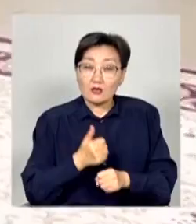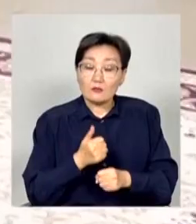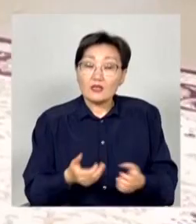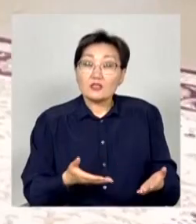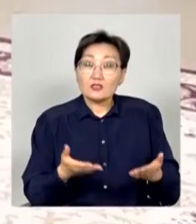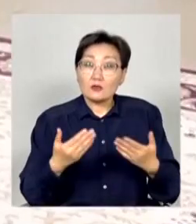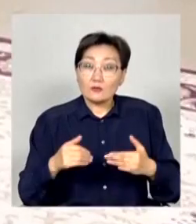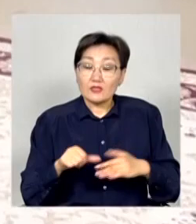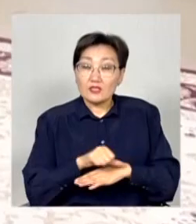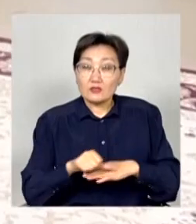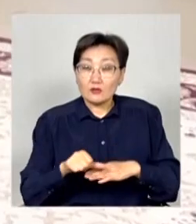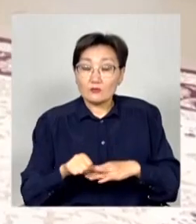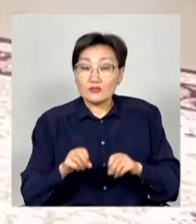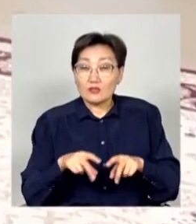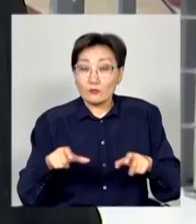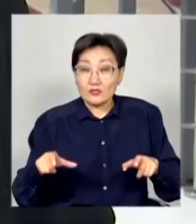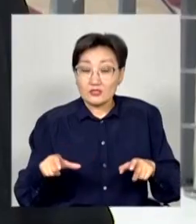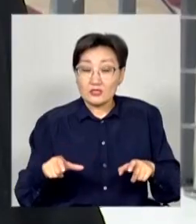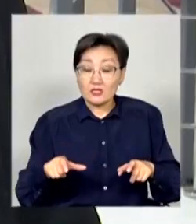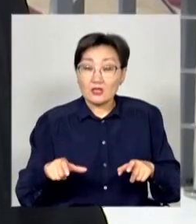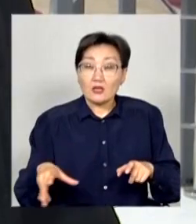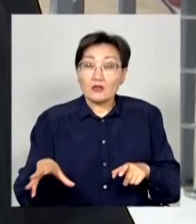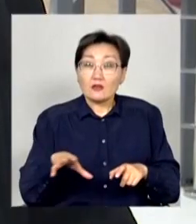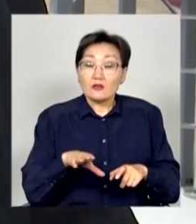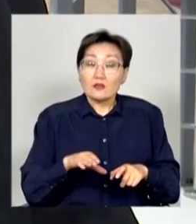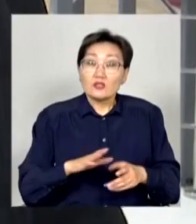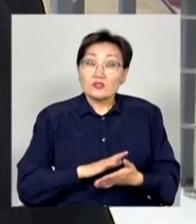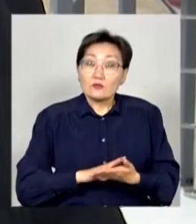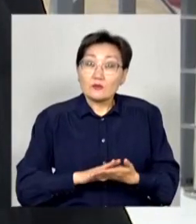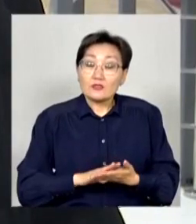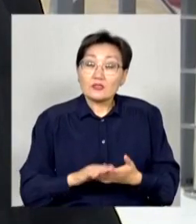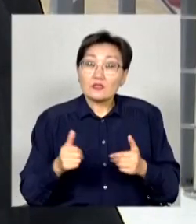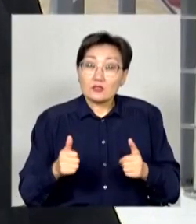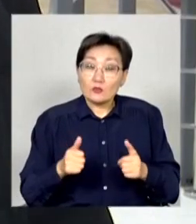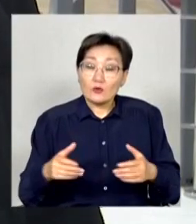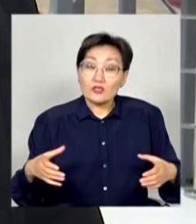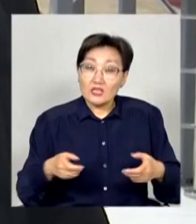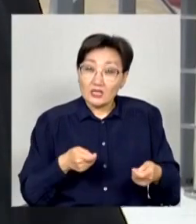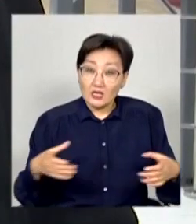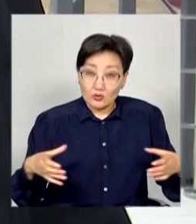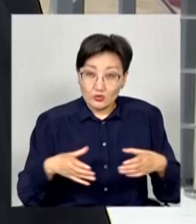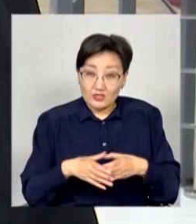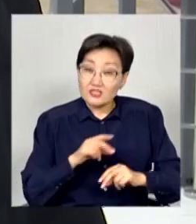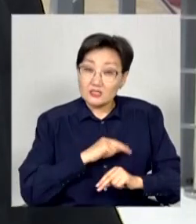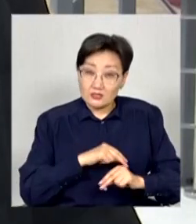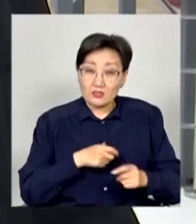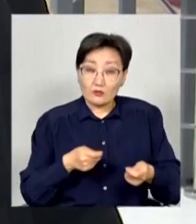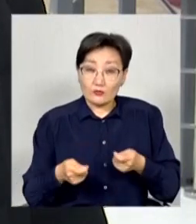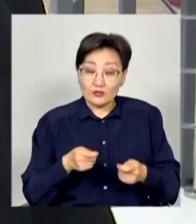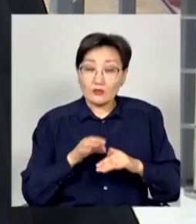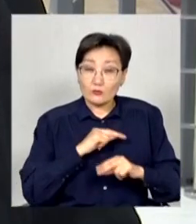привлечением экспертов. Можем отметить чисто хорошую организацию работы. Вот